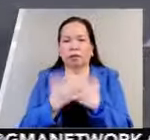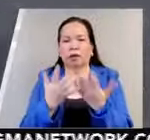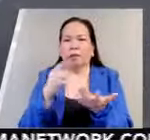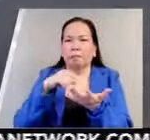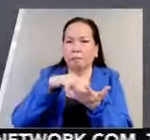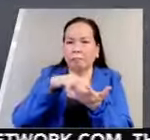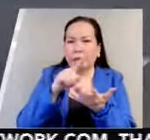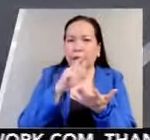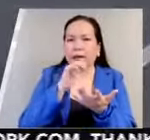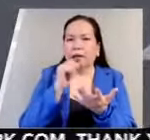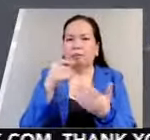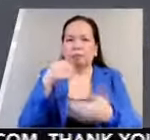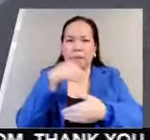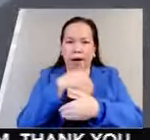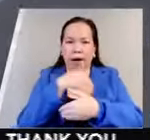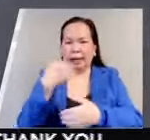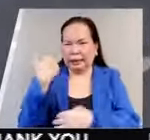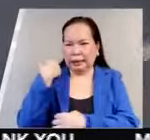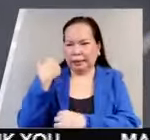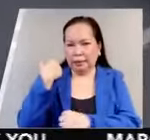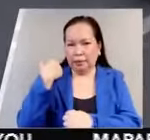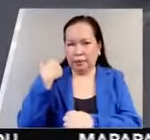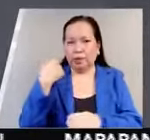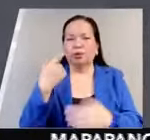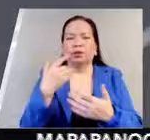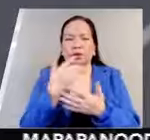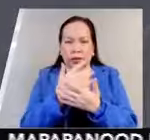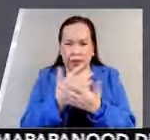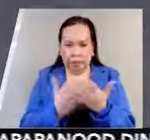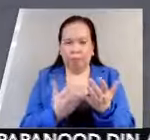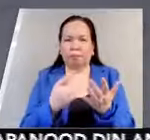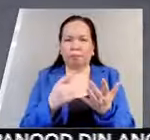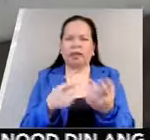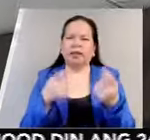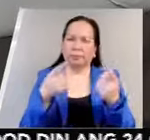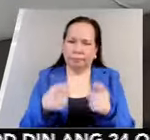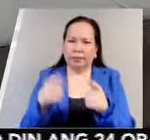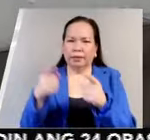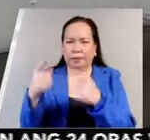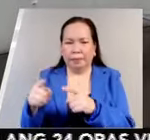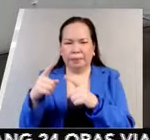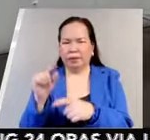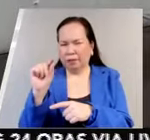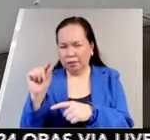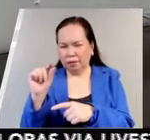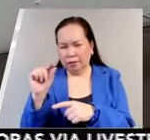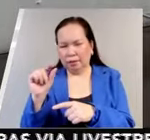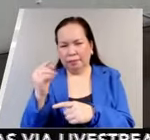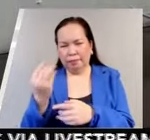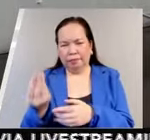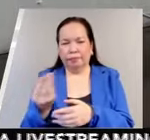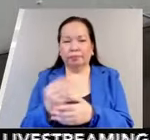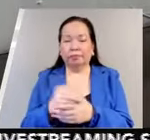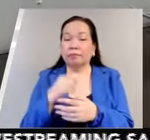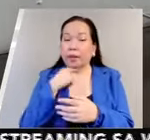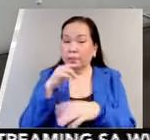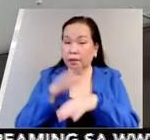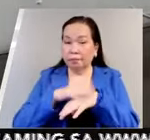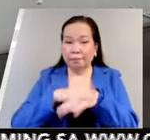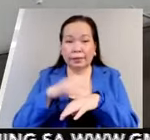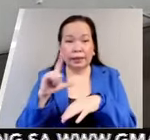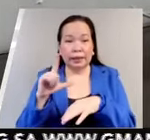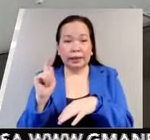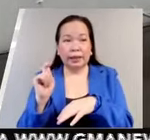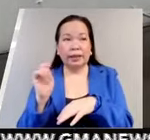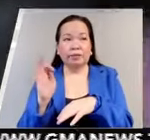bangko. May mga ganun po, but these are isolated cases. Babala ng LTFRB, masususpin